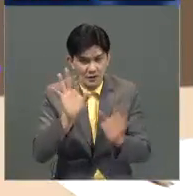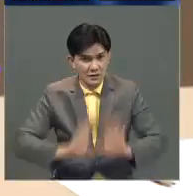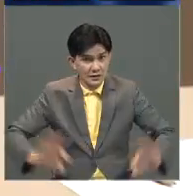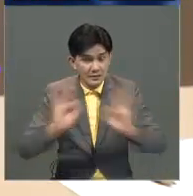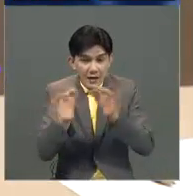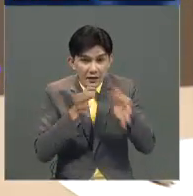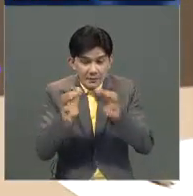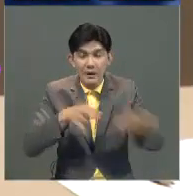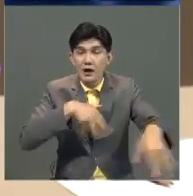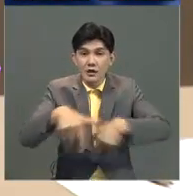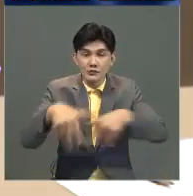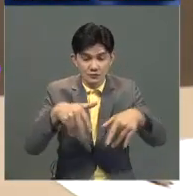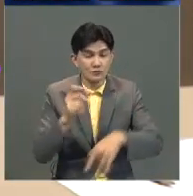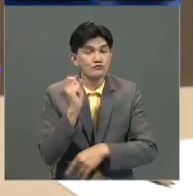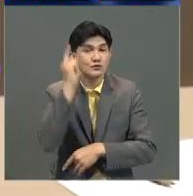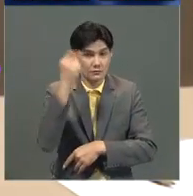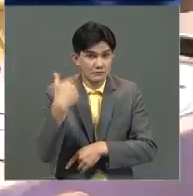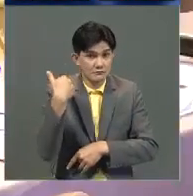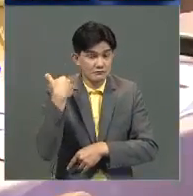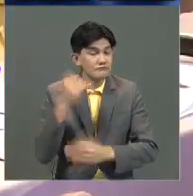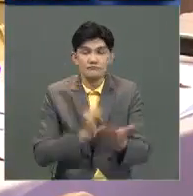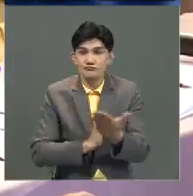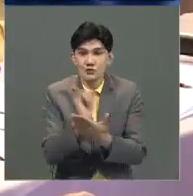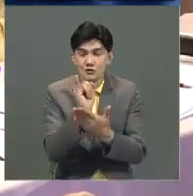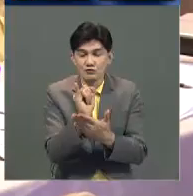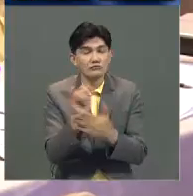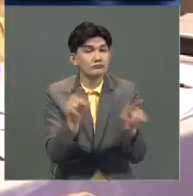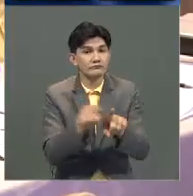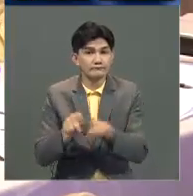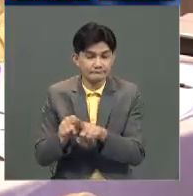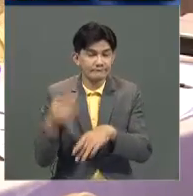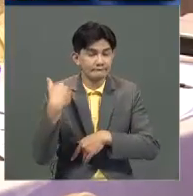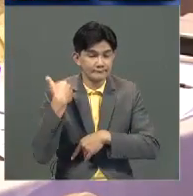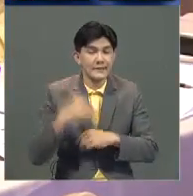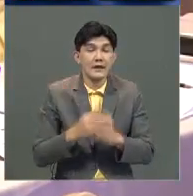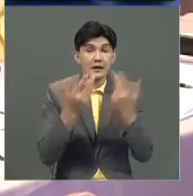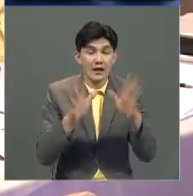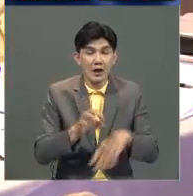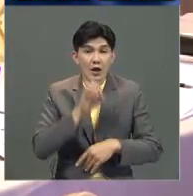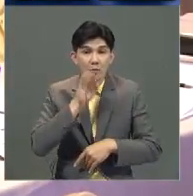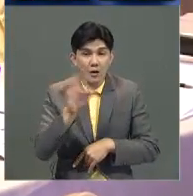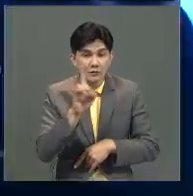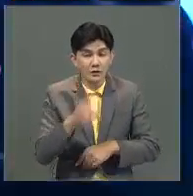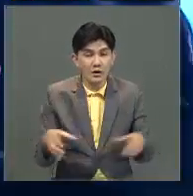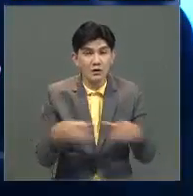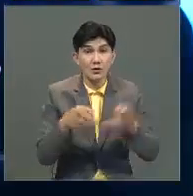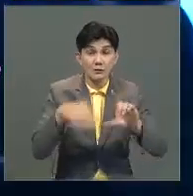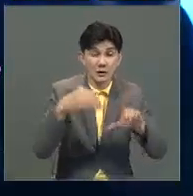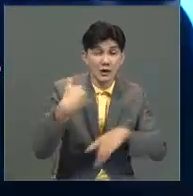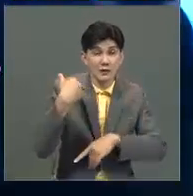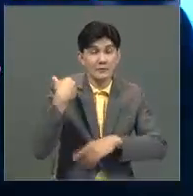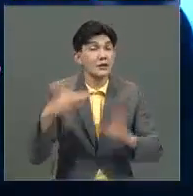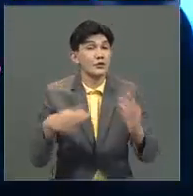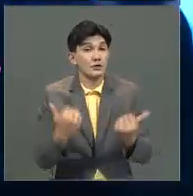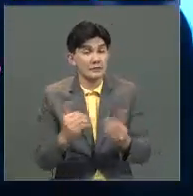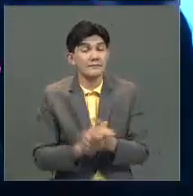การชี้แจงให้กับพี่น้องประชาชนได้เข้าใจอย่างถูกต้องตรงกันนะคะจากนั้นค่ะก็จะแจ้งเข้าไปในกลุ่ม LINE IA